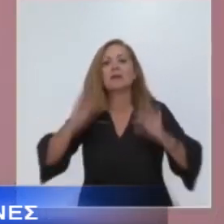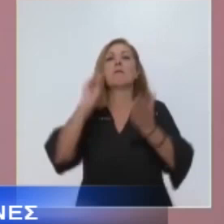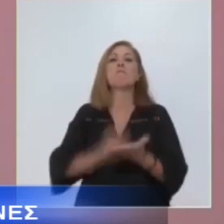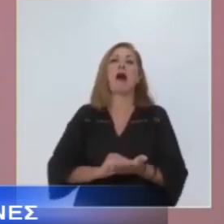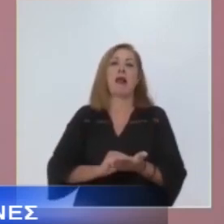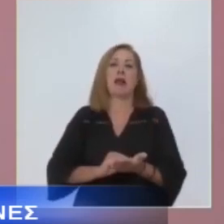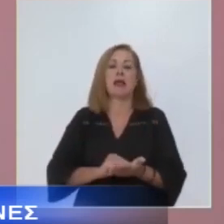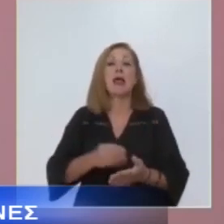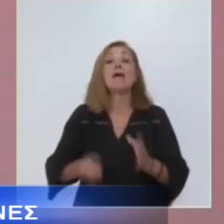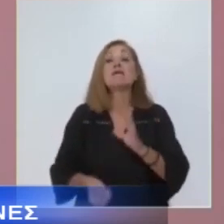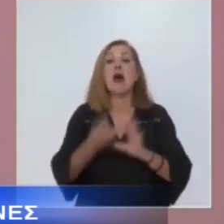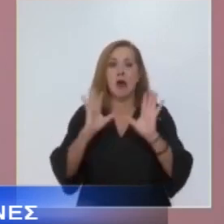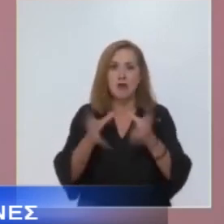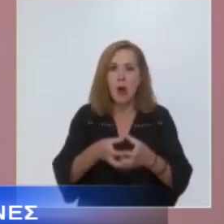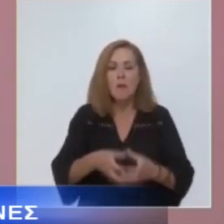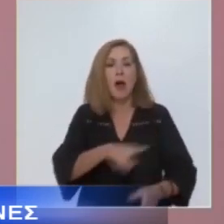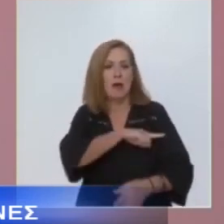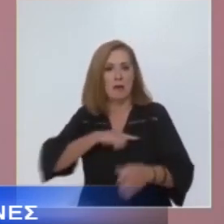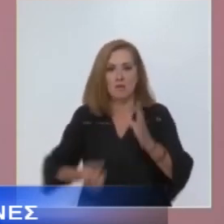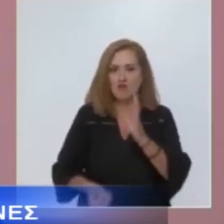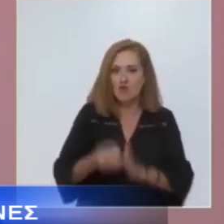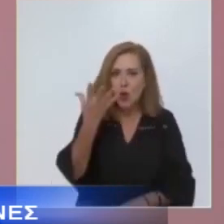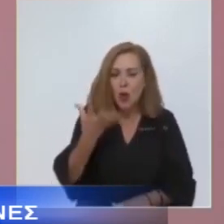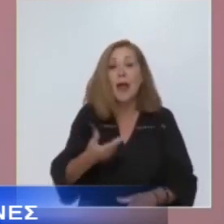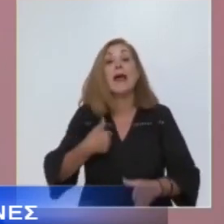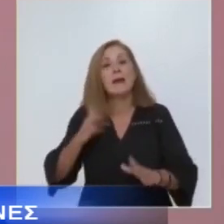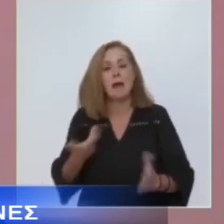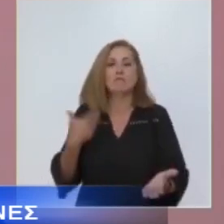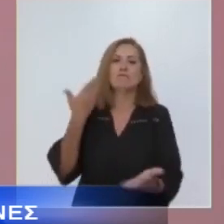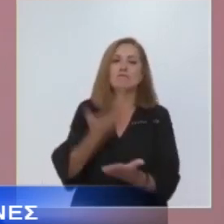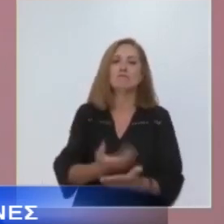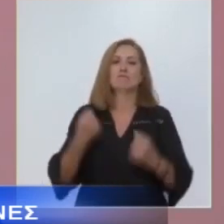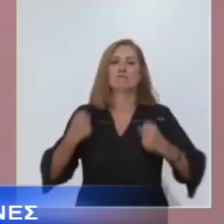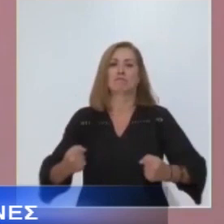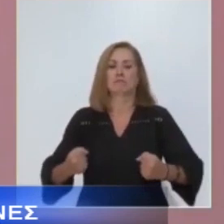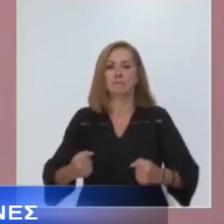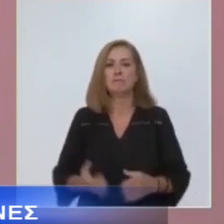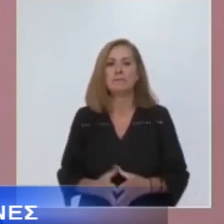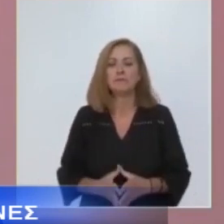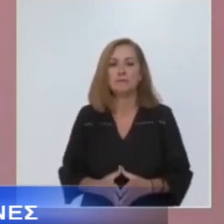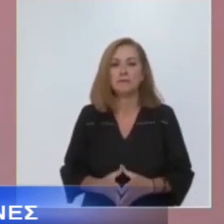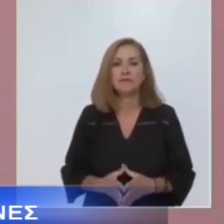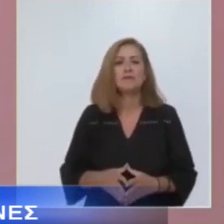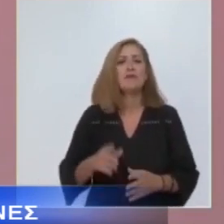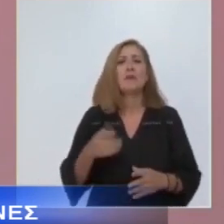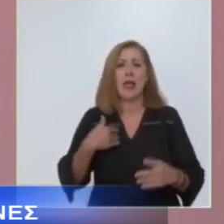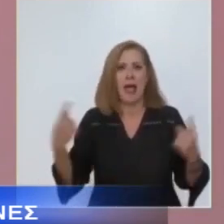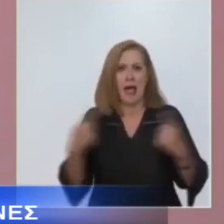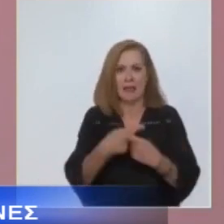κόμμα με νέα πολιτική ηγεσία, αλλά και μια πιο δυνατή πολιτική πρόταση. Όχι μόνο για